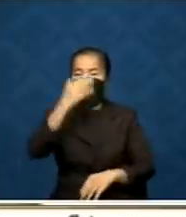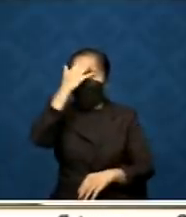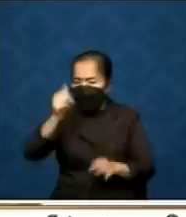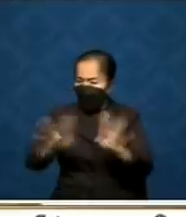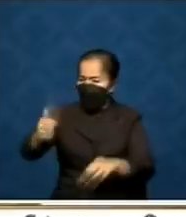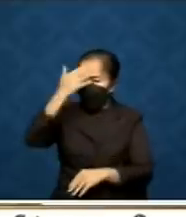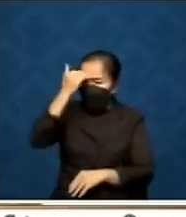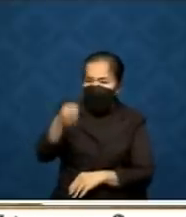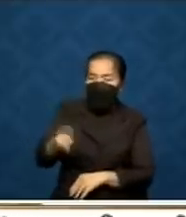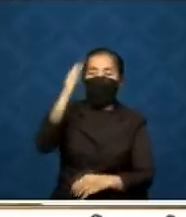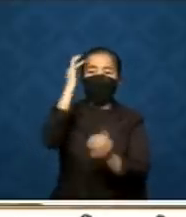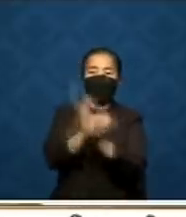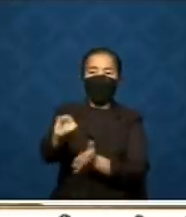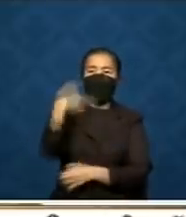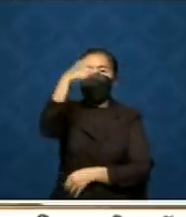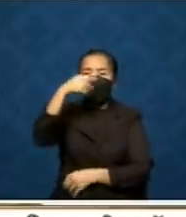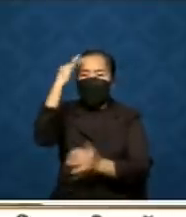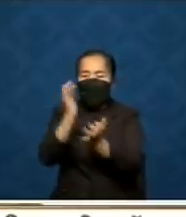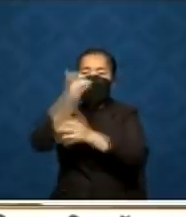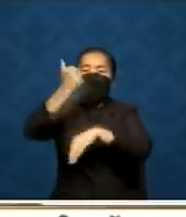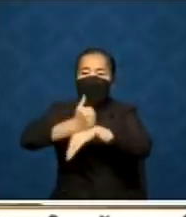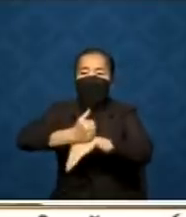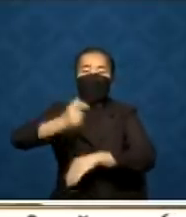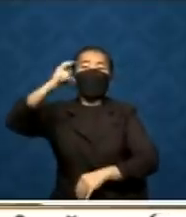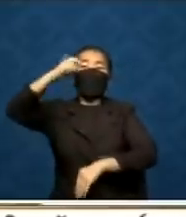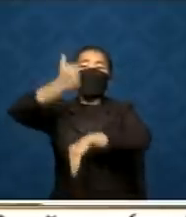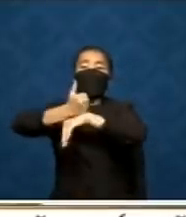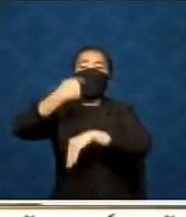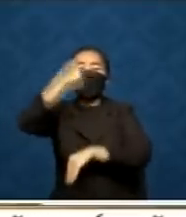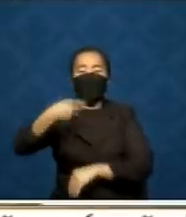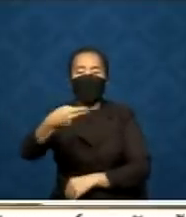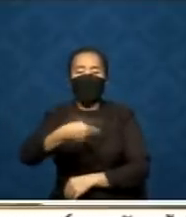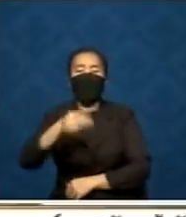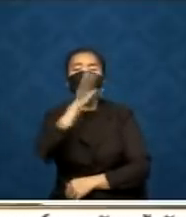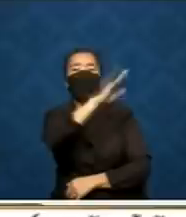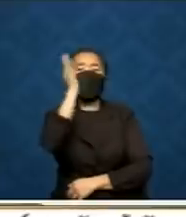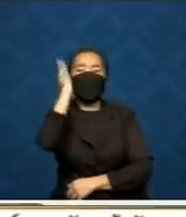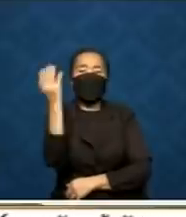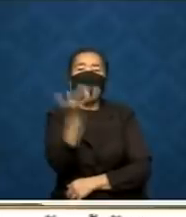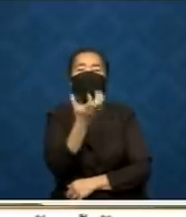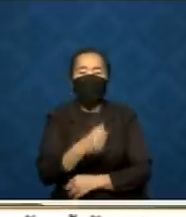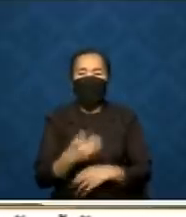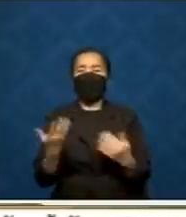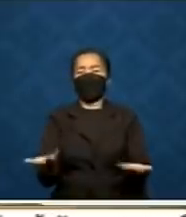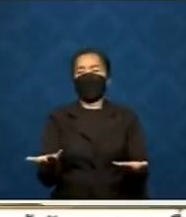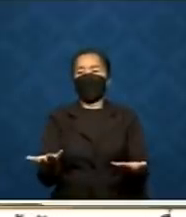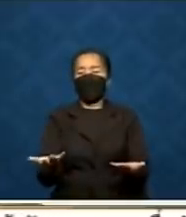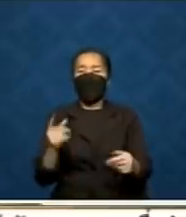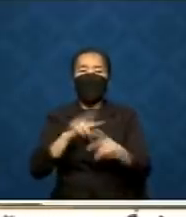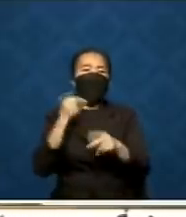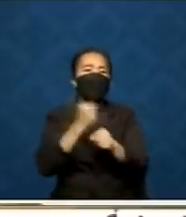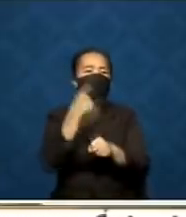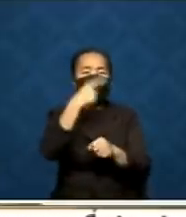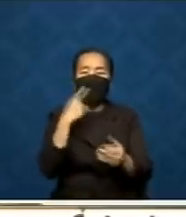ให้เปิดสน.ท้องที่คือใกล้ผู้กำกับใหญ่ที่สุดก็เป็นหลานพลเอกประวิทย์อะเธอก็รู้ด้วยว่าตรงนั้นใครจะไปอยู่นี่โอ้